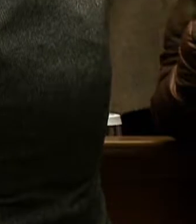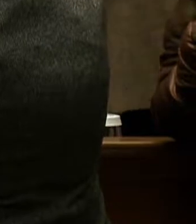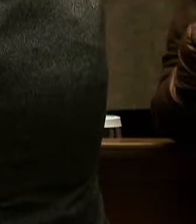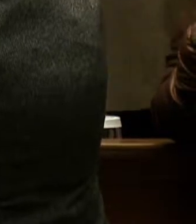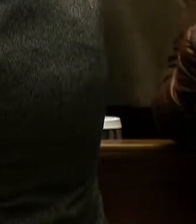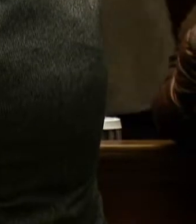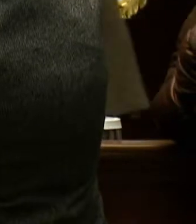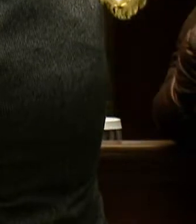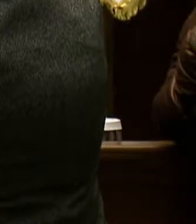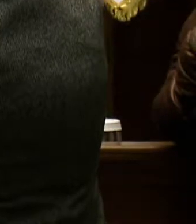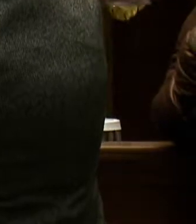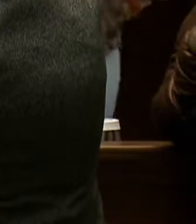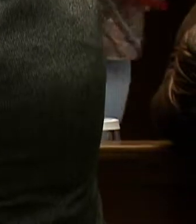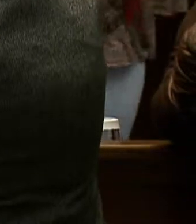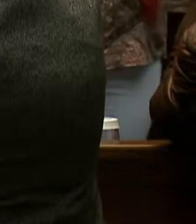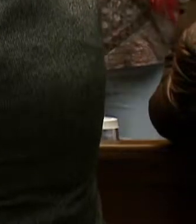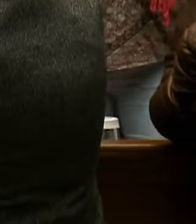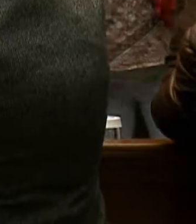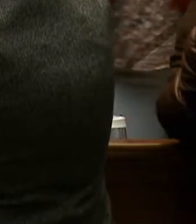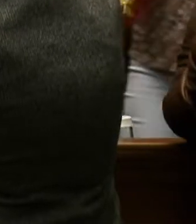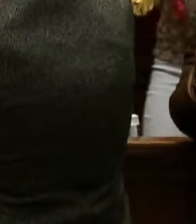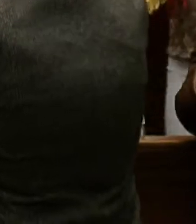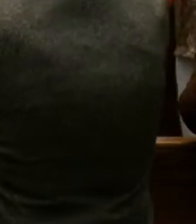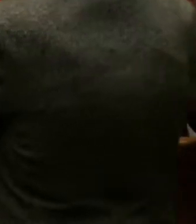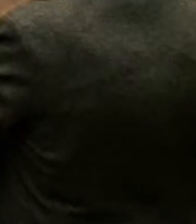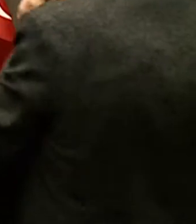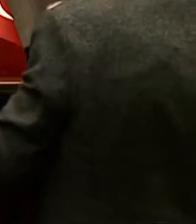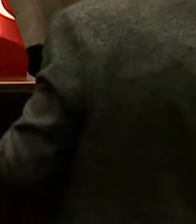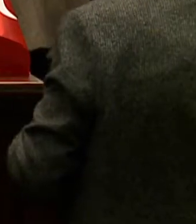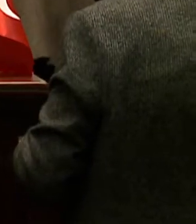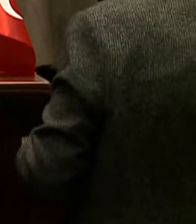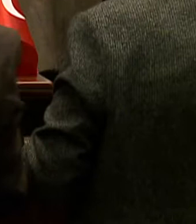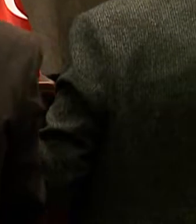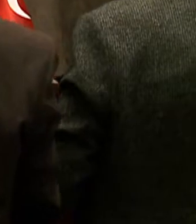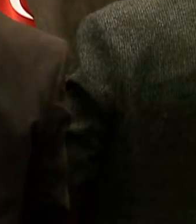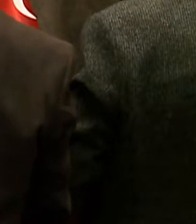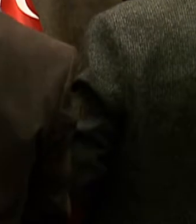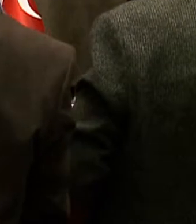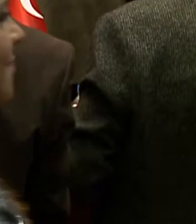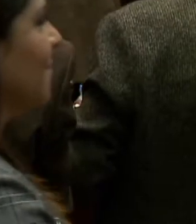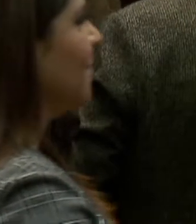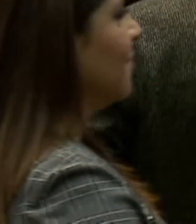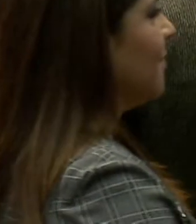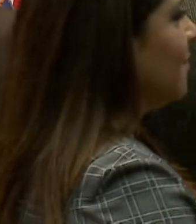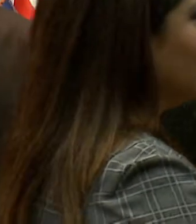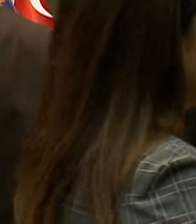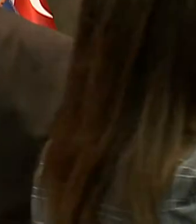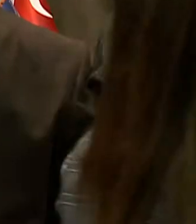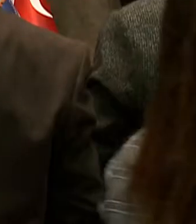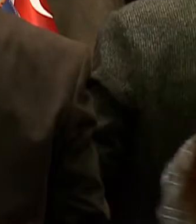Hayırlı olsun bir de. Yok ya. Başkan yardımcısı adaylar oluyor. Aday adaylar.